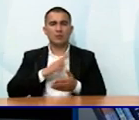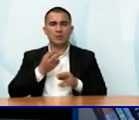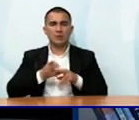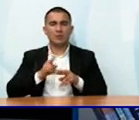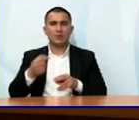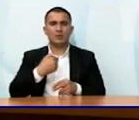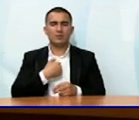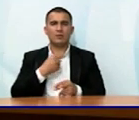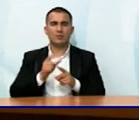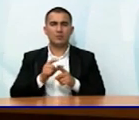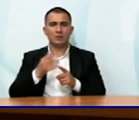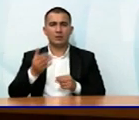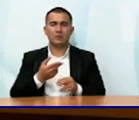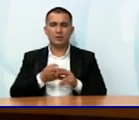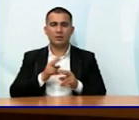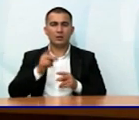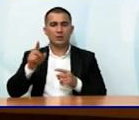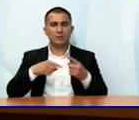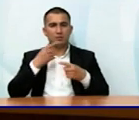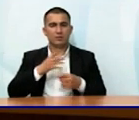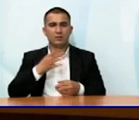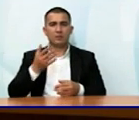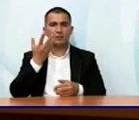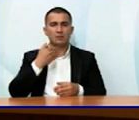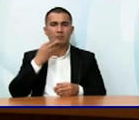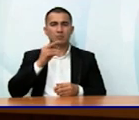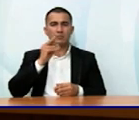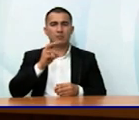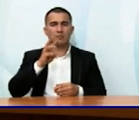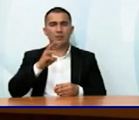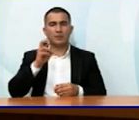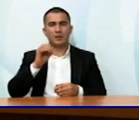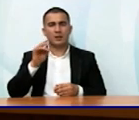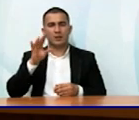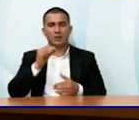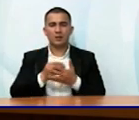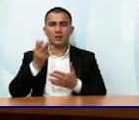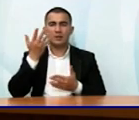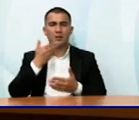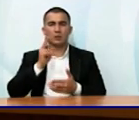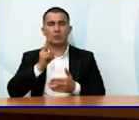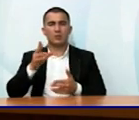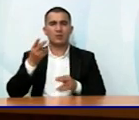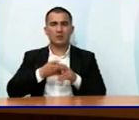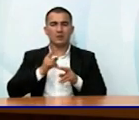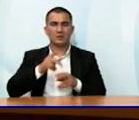durman o'shal. Demak, u aytadiki, Jaloliddin Manguberdi tili bilan aytilyaptiki, agar kim mamlakatidan dushmanni qo'yayotgan bo'lsa,